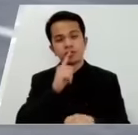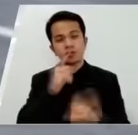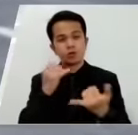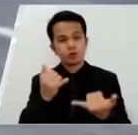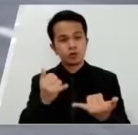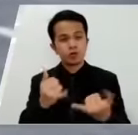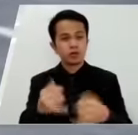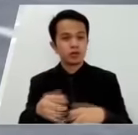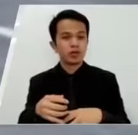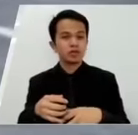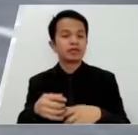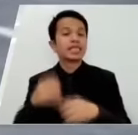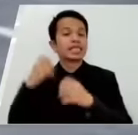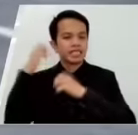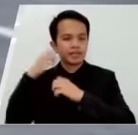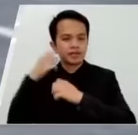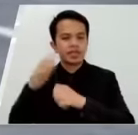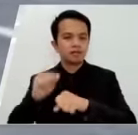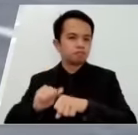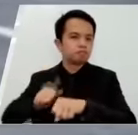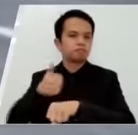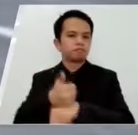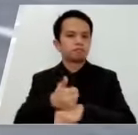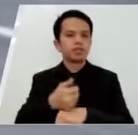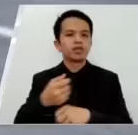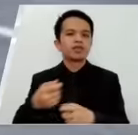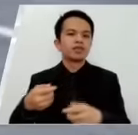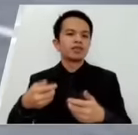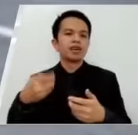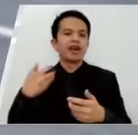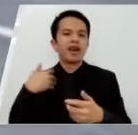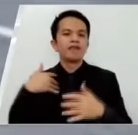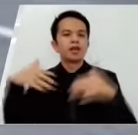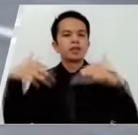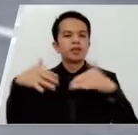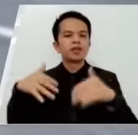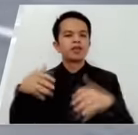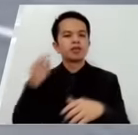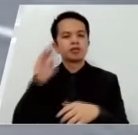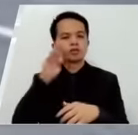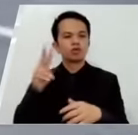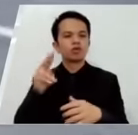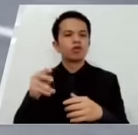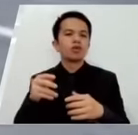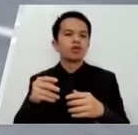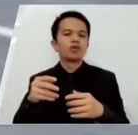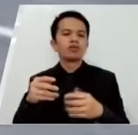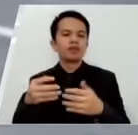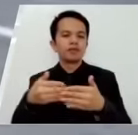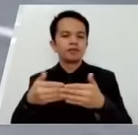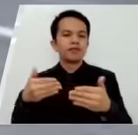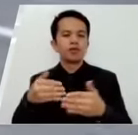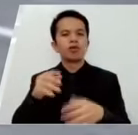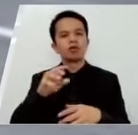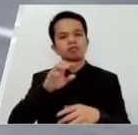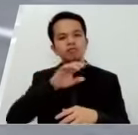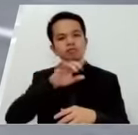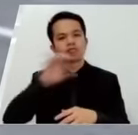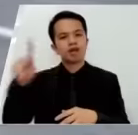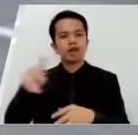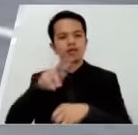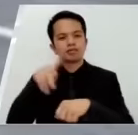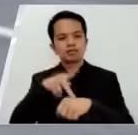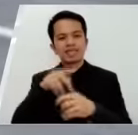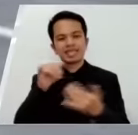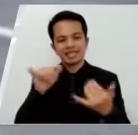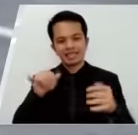inaasahang idaraos na yung kapihan sa media ni Pangulong Bongbong Marcos bago siya tuluyang tumulak pabalik sa Pilipinas. At yan ang pinakasariyang balita mula